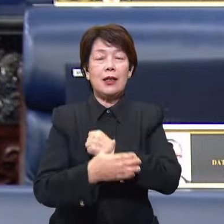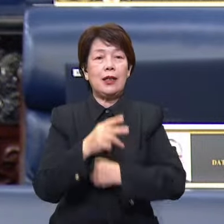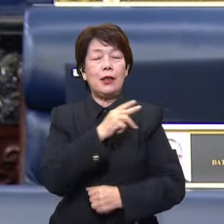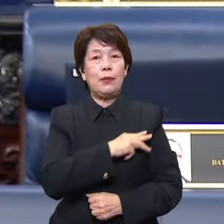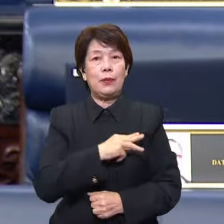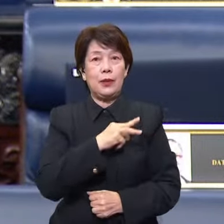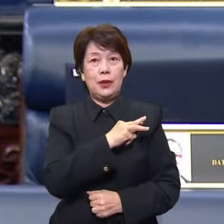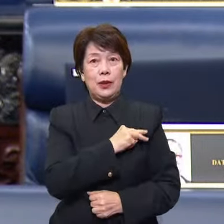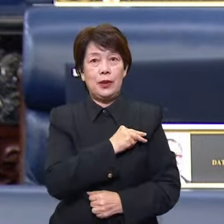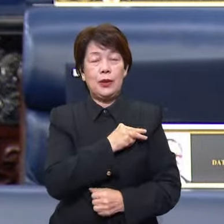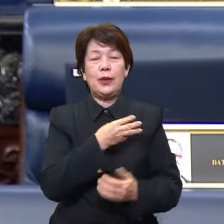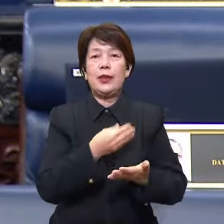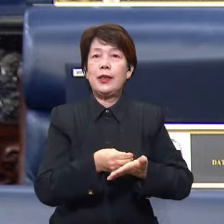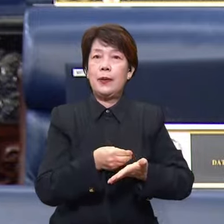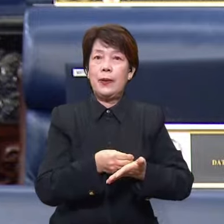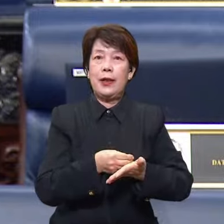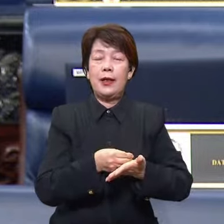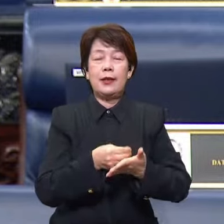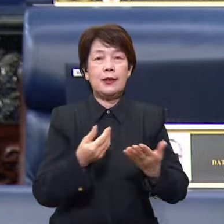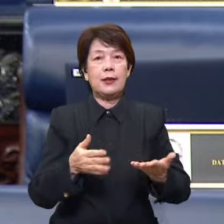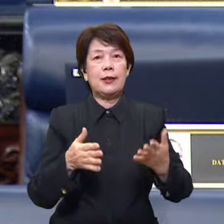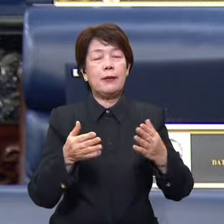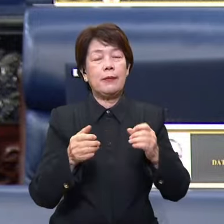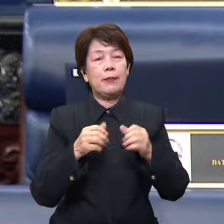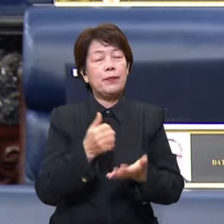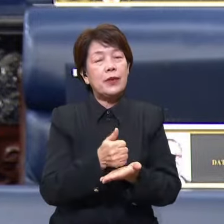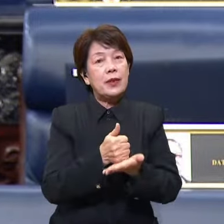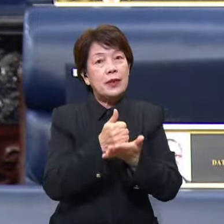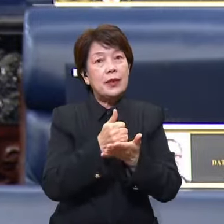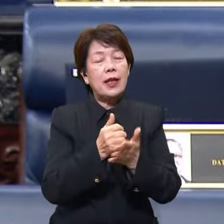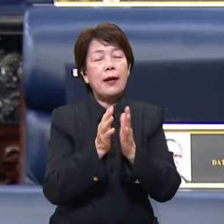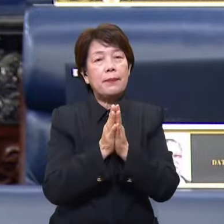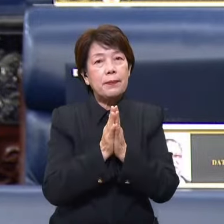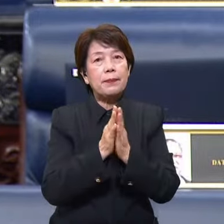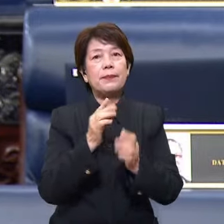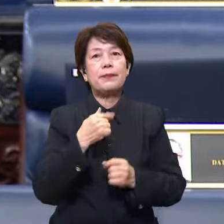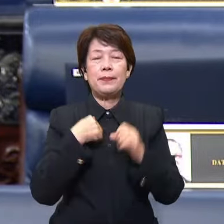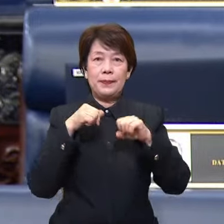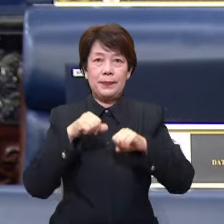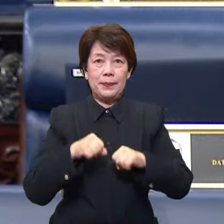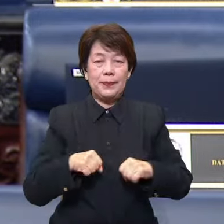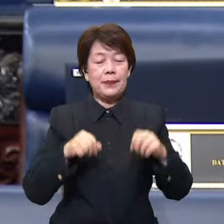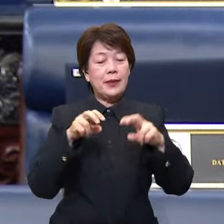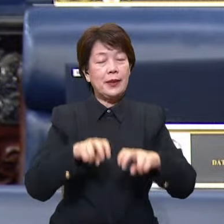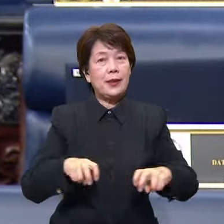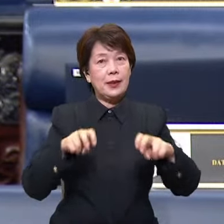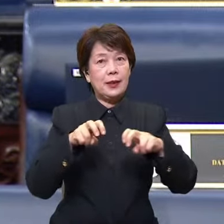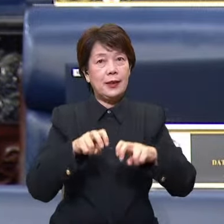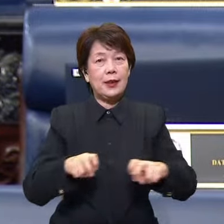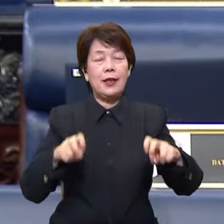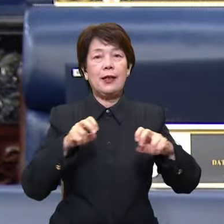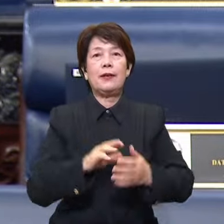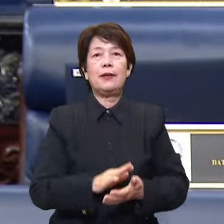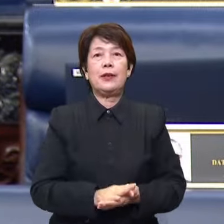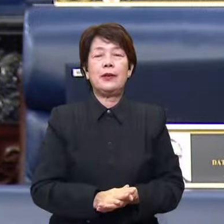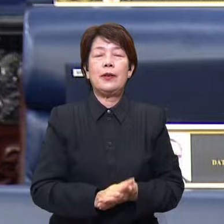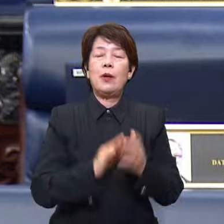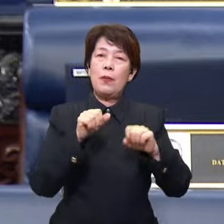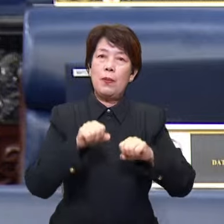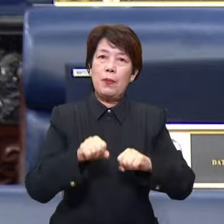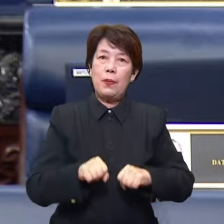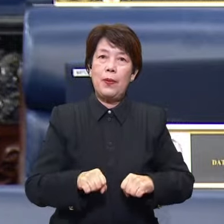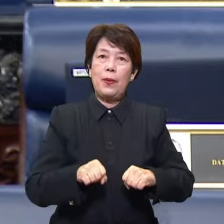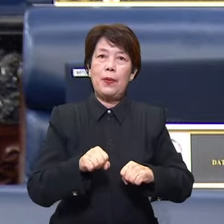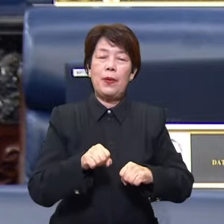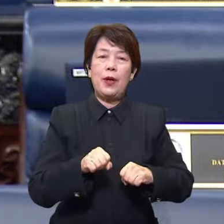Kewangan, kalau saya tidak diberikan penambahan resource pun, izinkan saya untuk menjalankan kegiatan-kegiatan resourceful untuk menjana